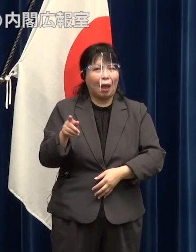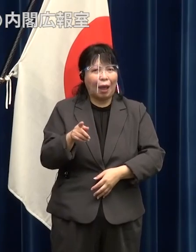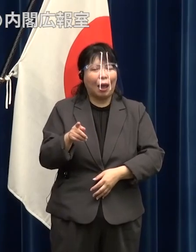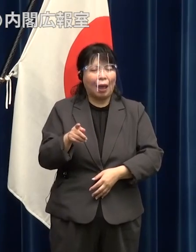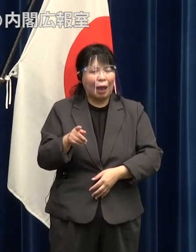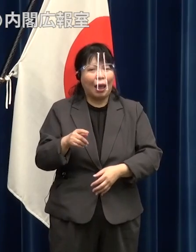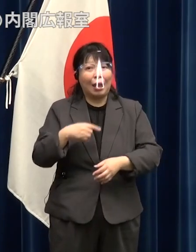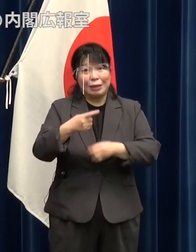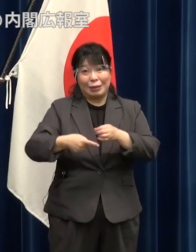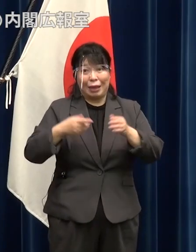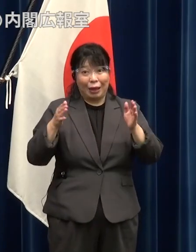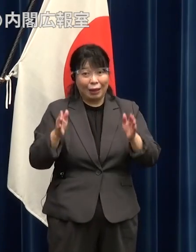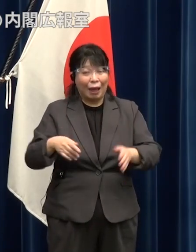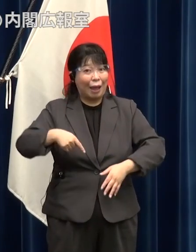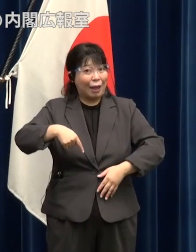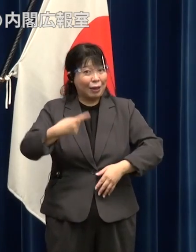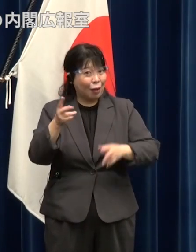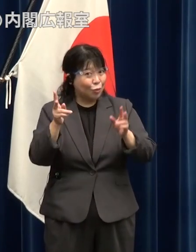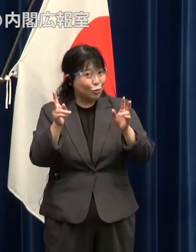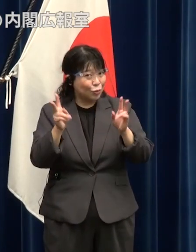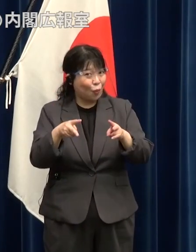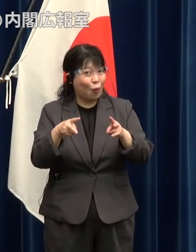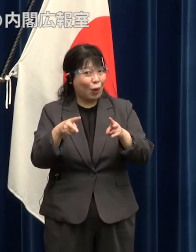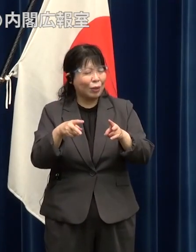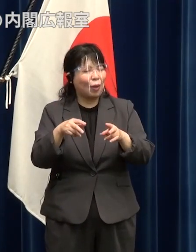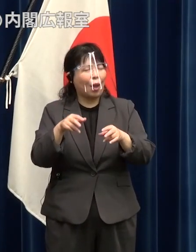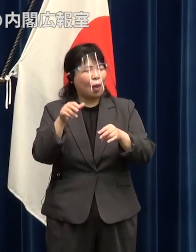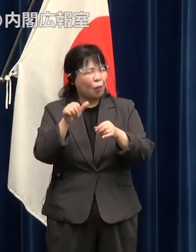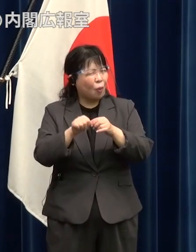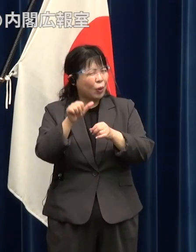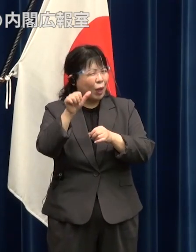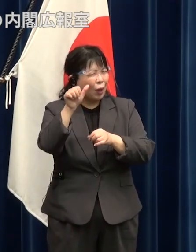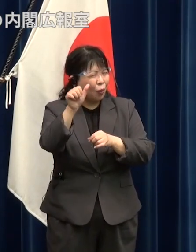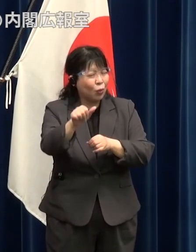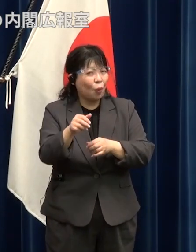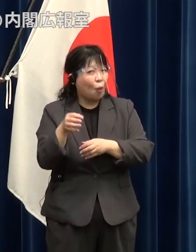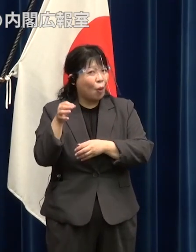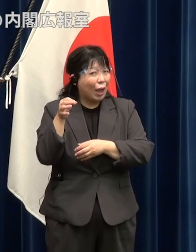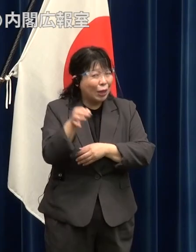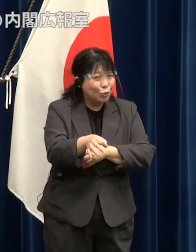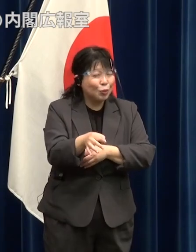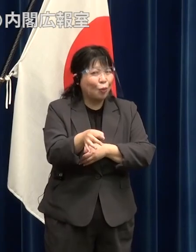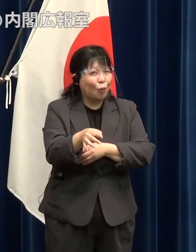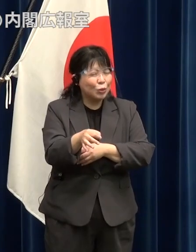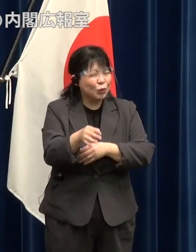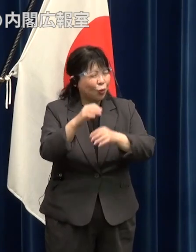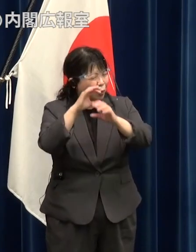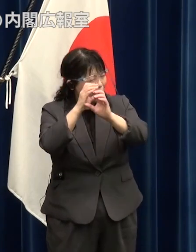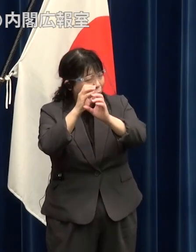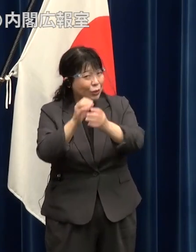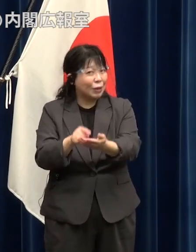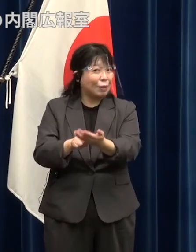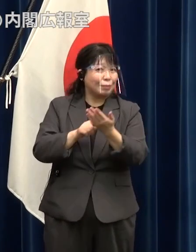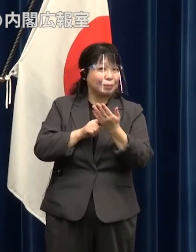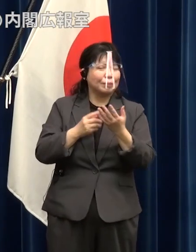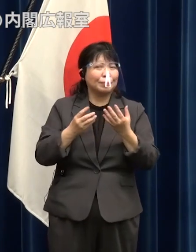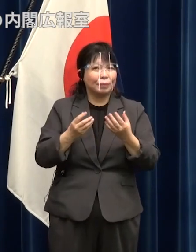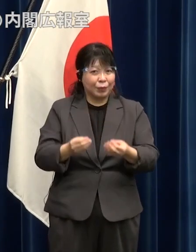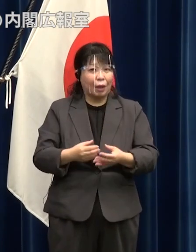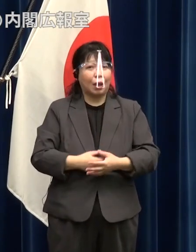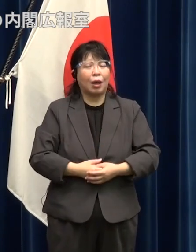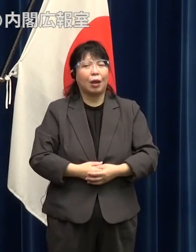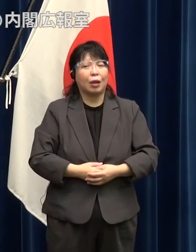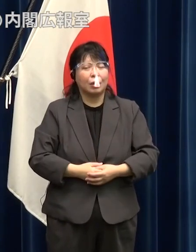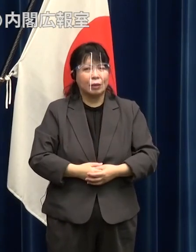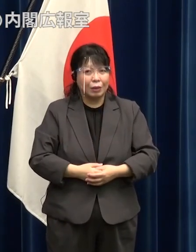円という5年後の設備投資の見通しが示されました。バブル期